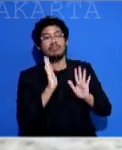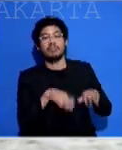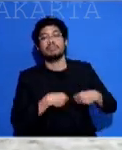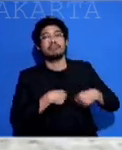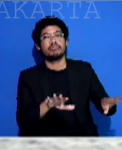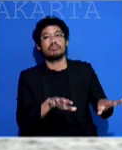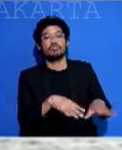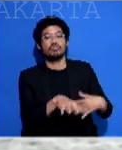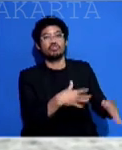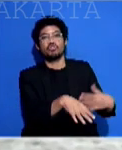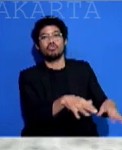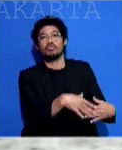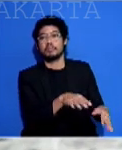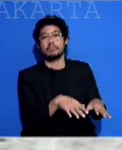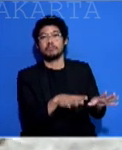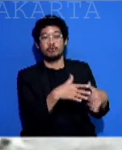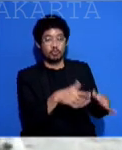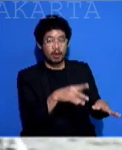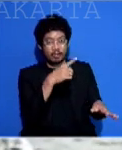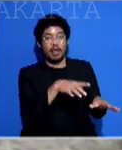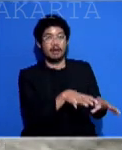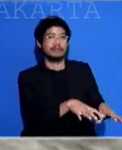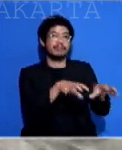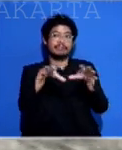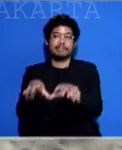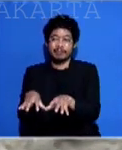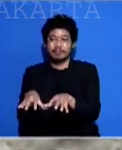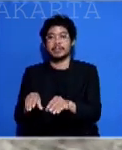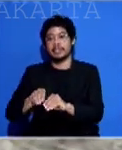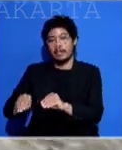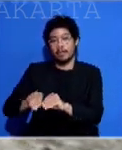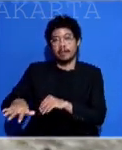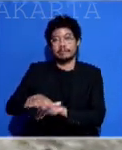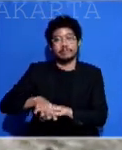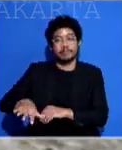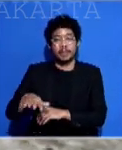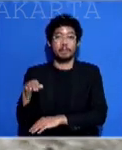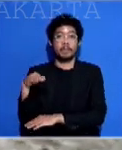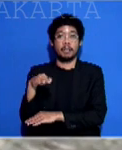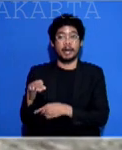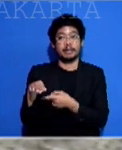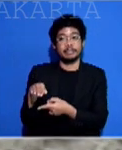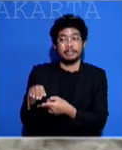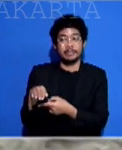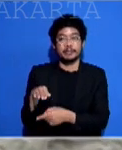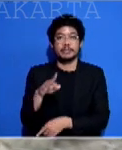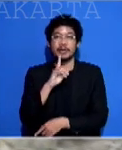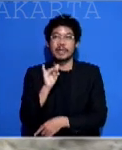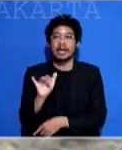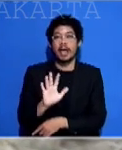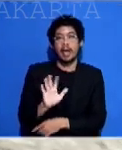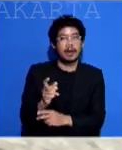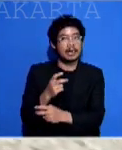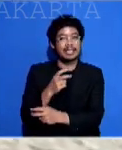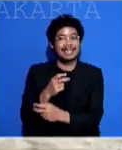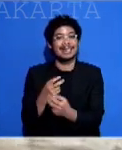Ananging saejitipun lahan kangge angon sarta kathahipun kambangan ingkang pecah jalaran keracunan pestisida jalari saya